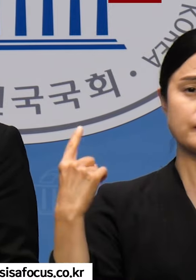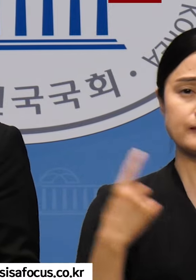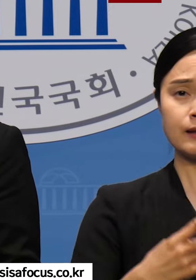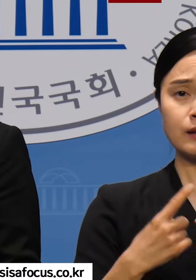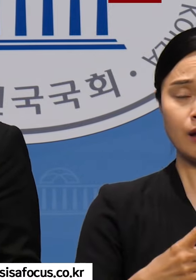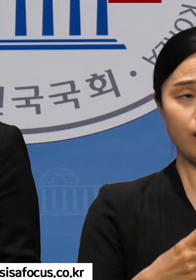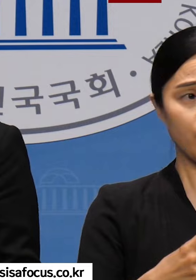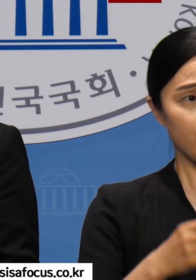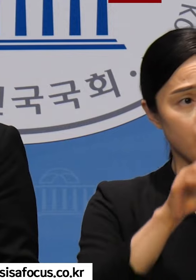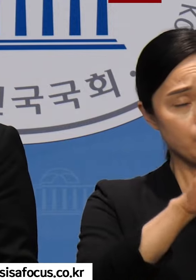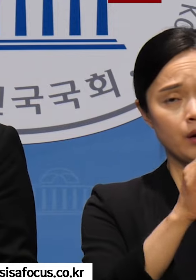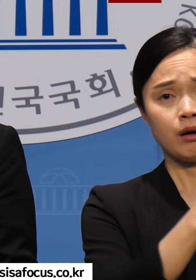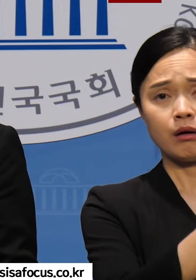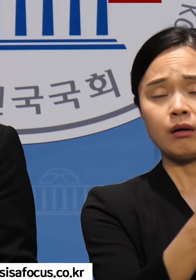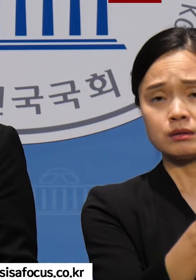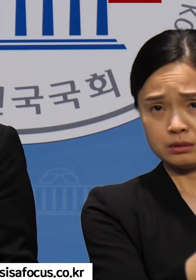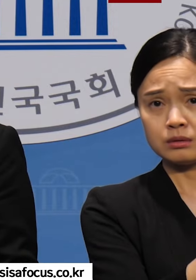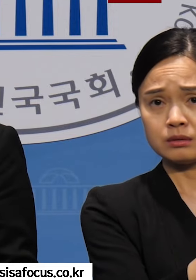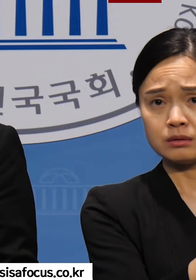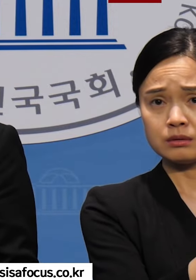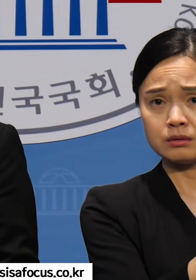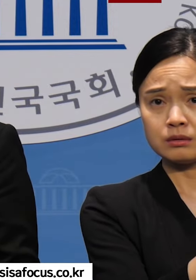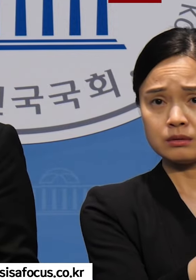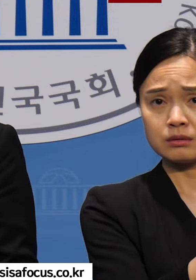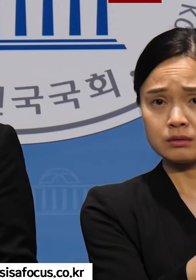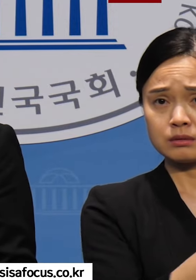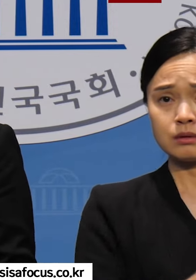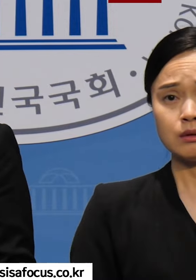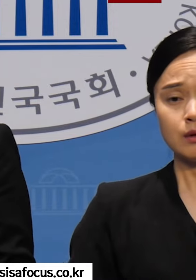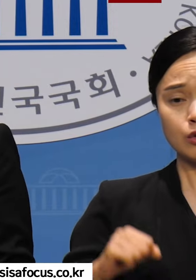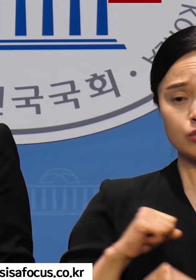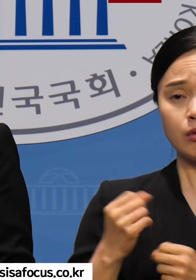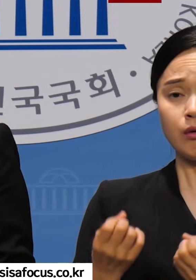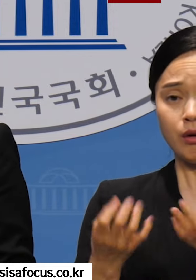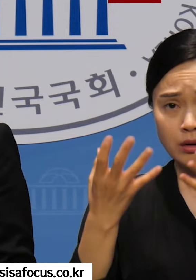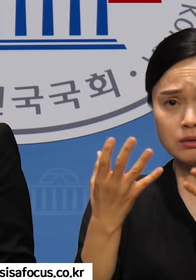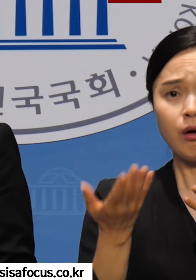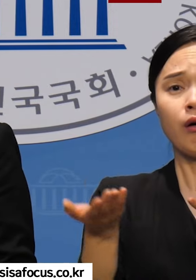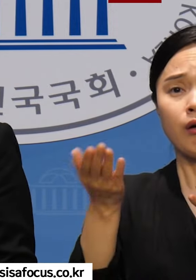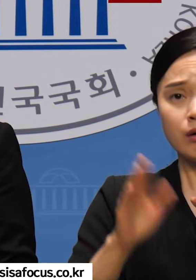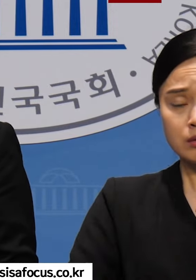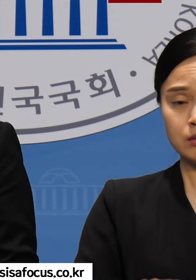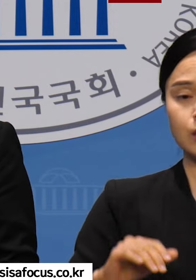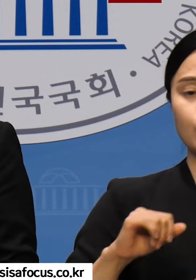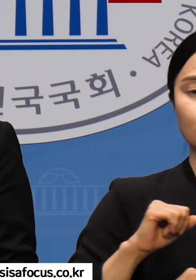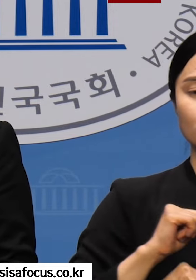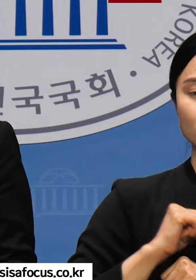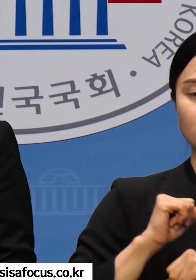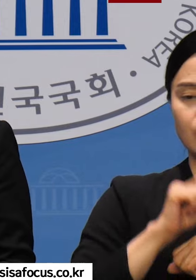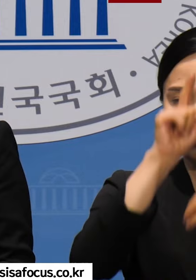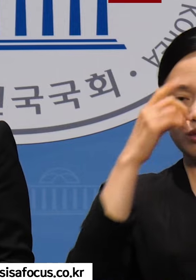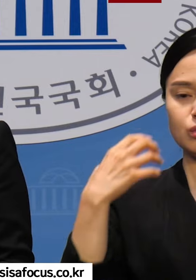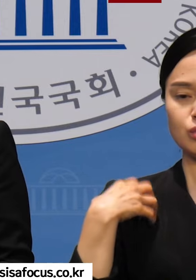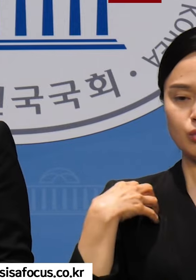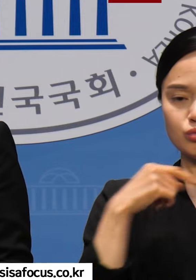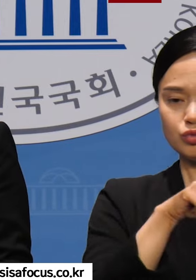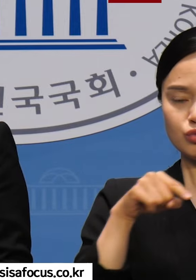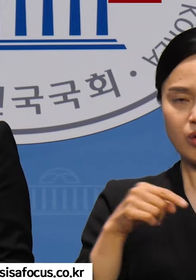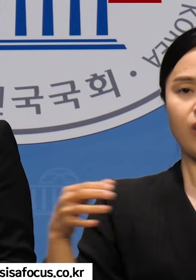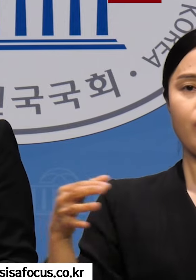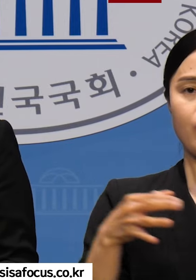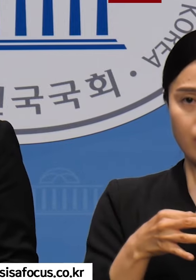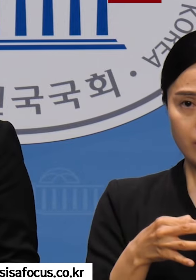국군의 날 시가 행진을 특정 정권과 연결지으며 군사정권의 잔재, 시민 불편 등의 표현을 사용한